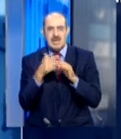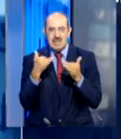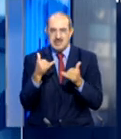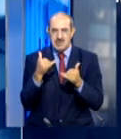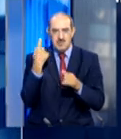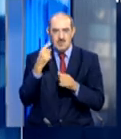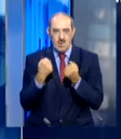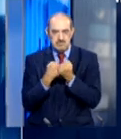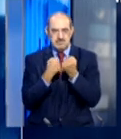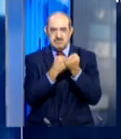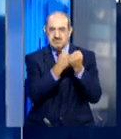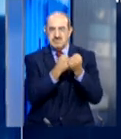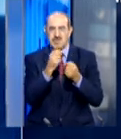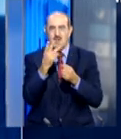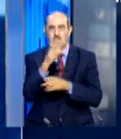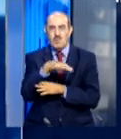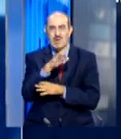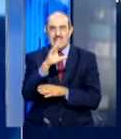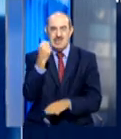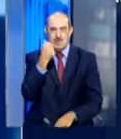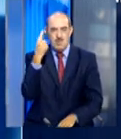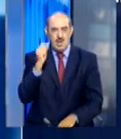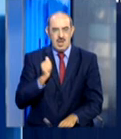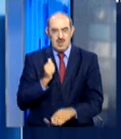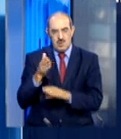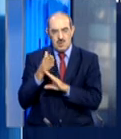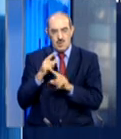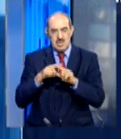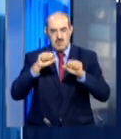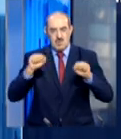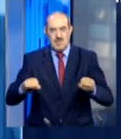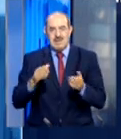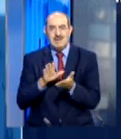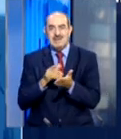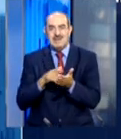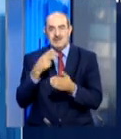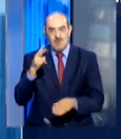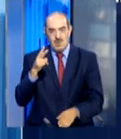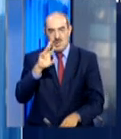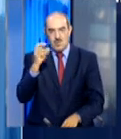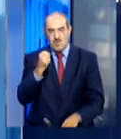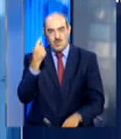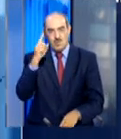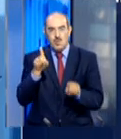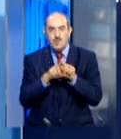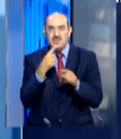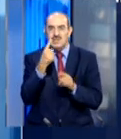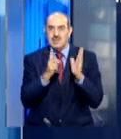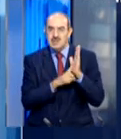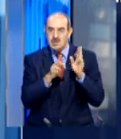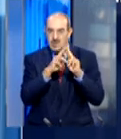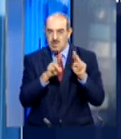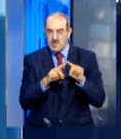في دعم الشعب الصحراوي في تقرير مصيره وسيادته على أراضيه وفقا للوائح الأممية